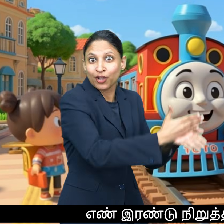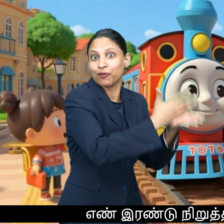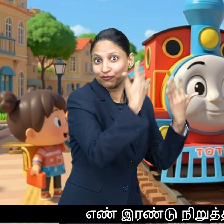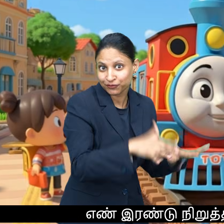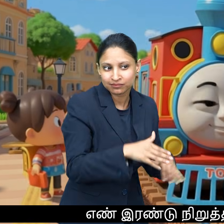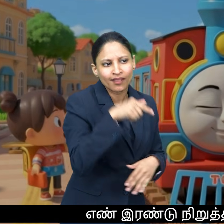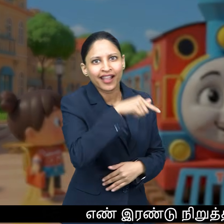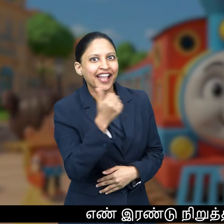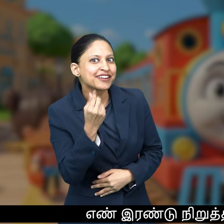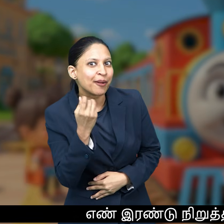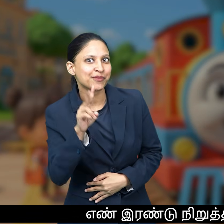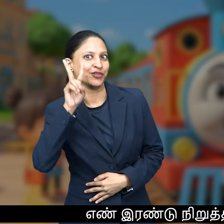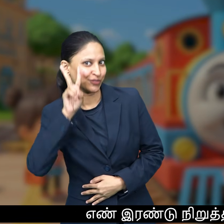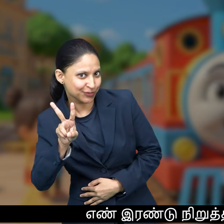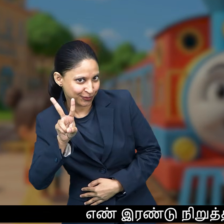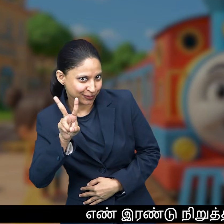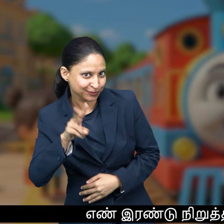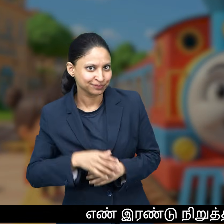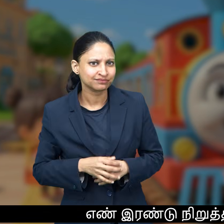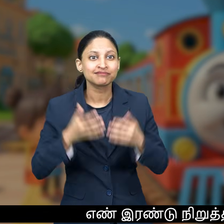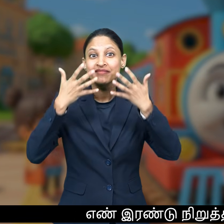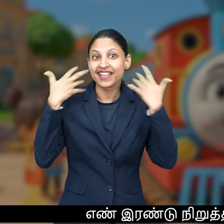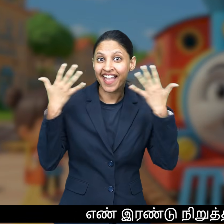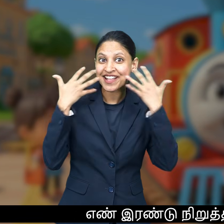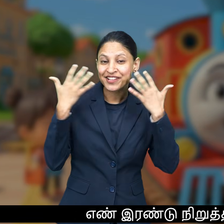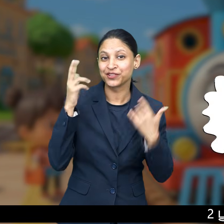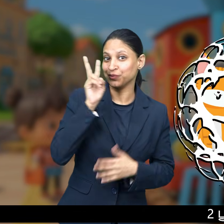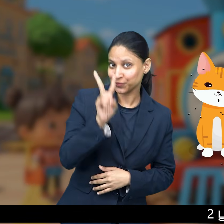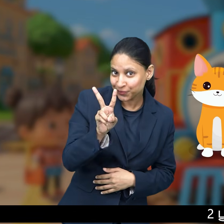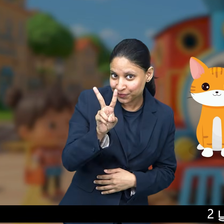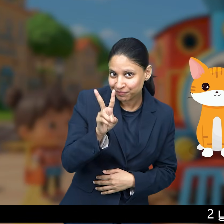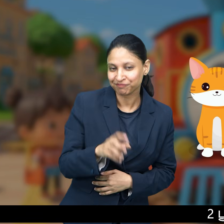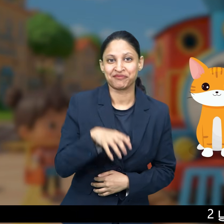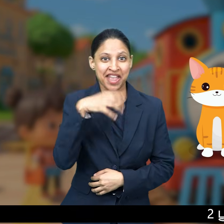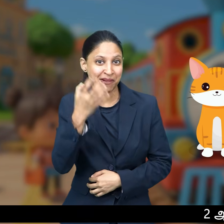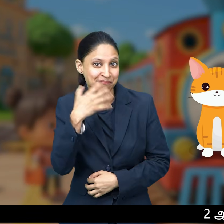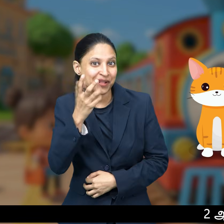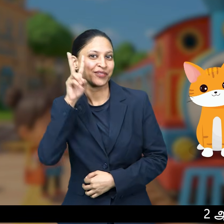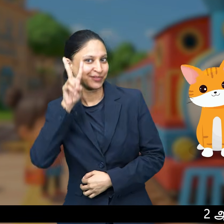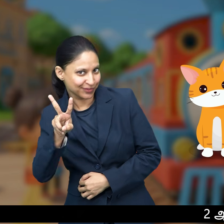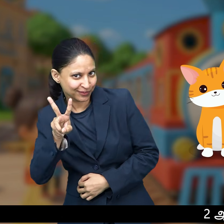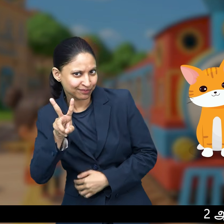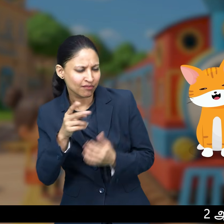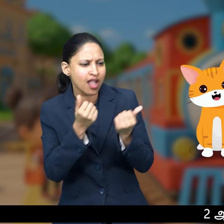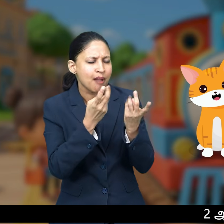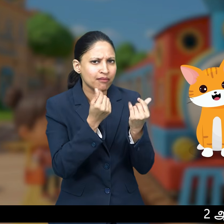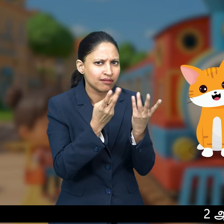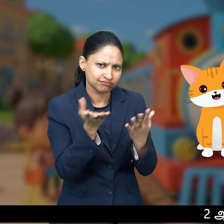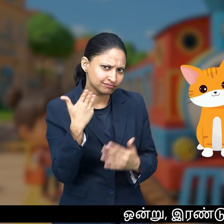எண் 2, நிறுத்தத்திற்கு வரவேற்கிறோம். 2 பூனைகள், 2